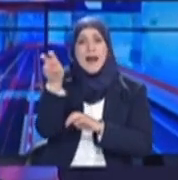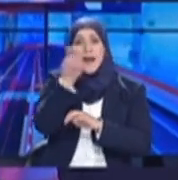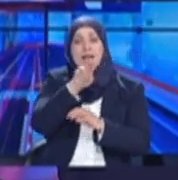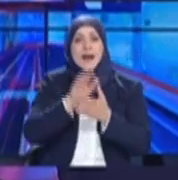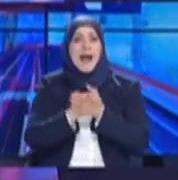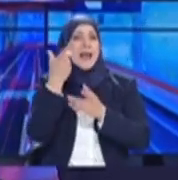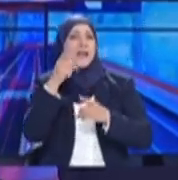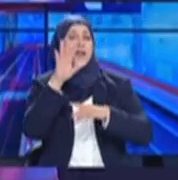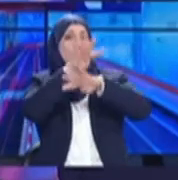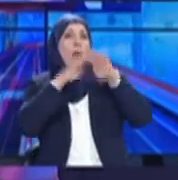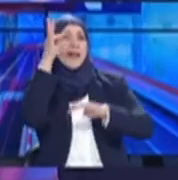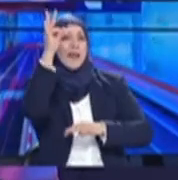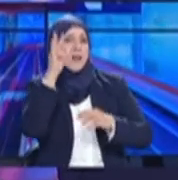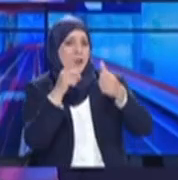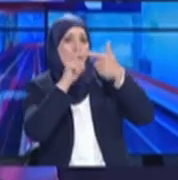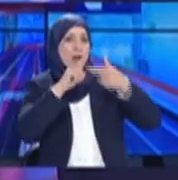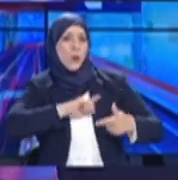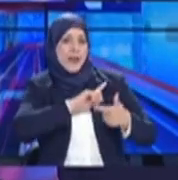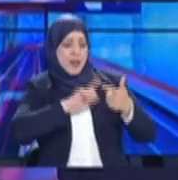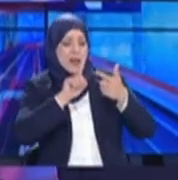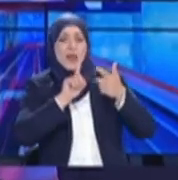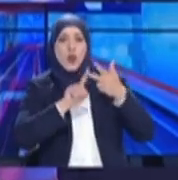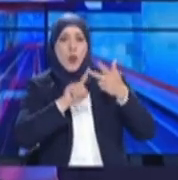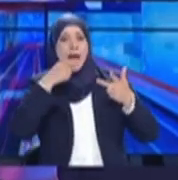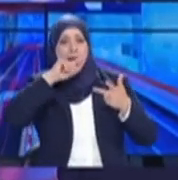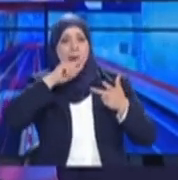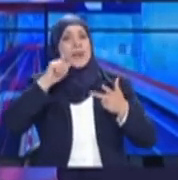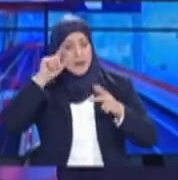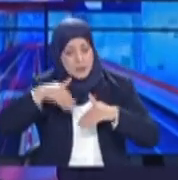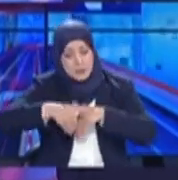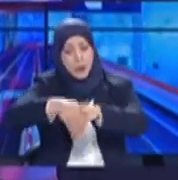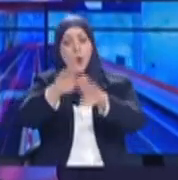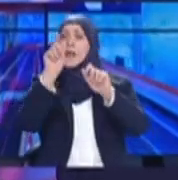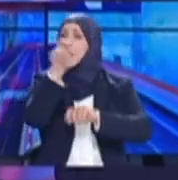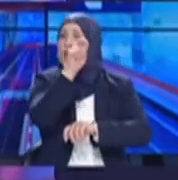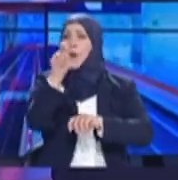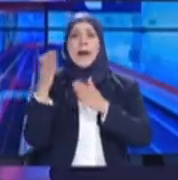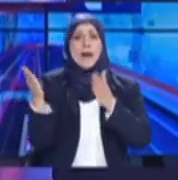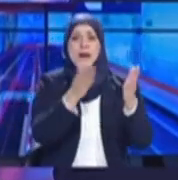فيوليت الطويل الدين اه ب تتوسع بشكل عام